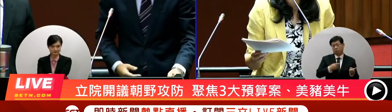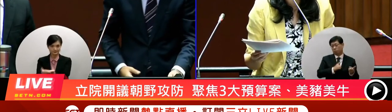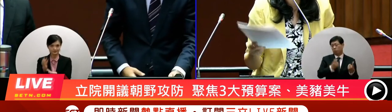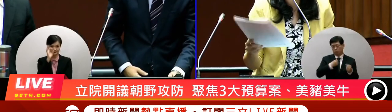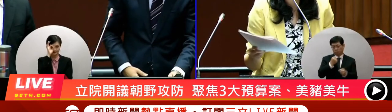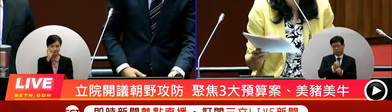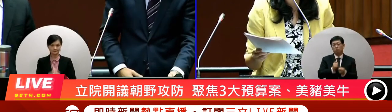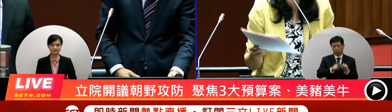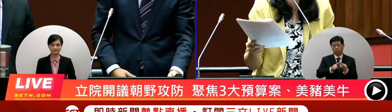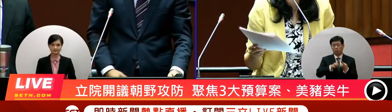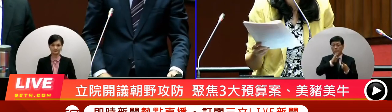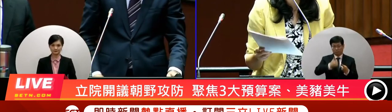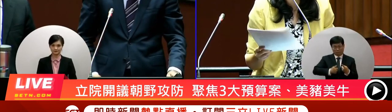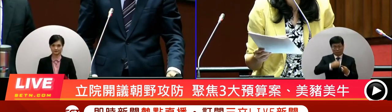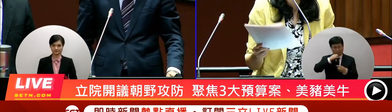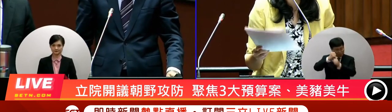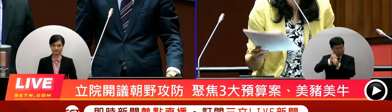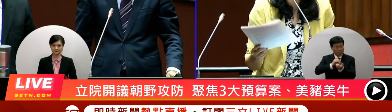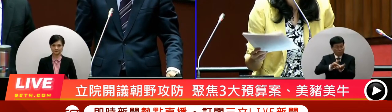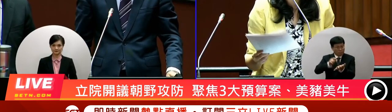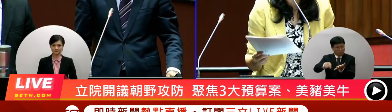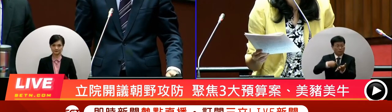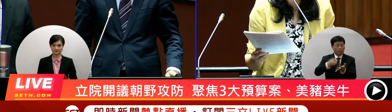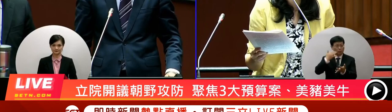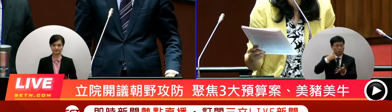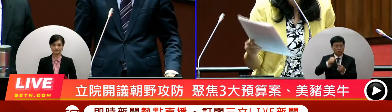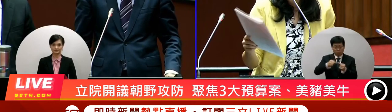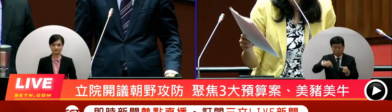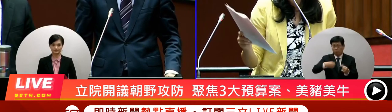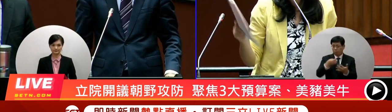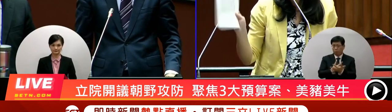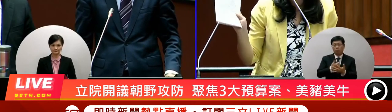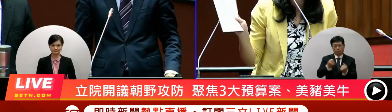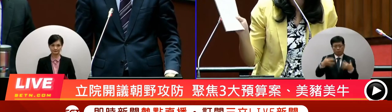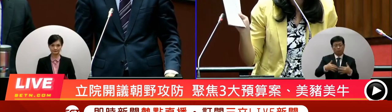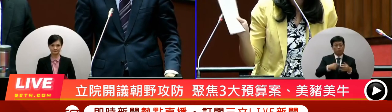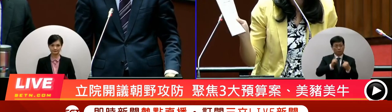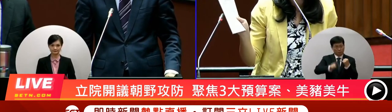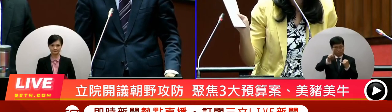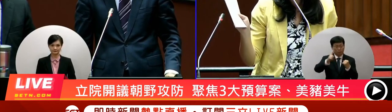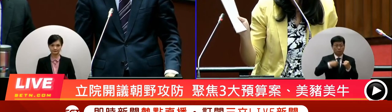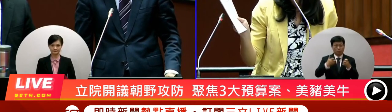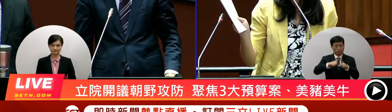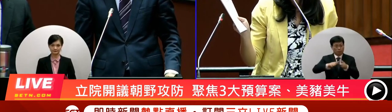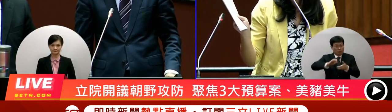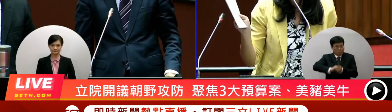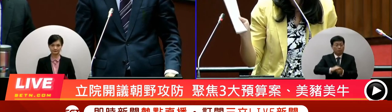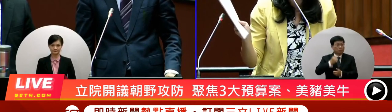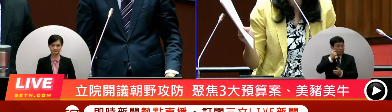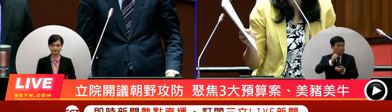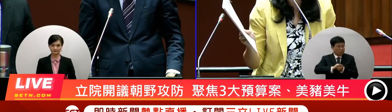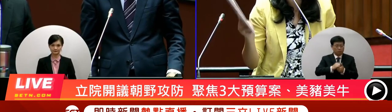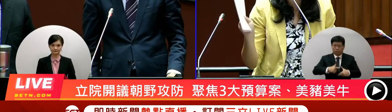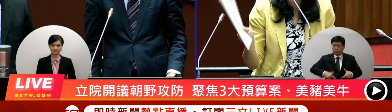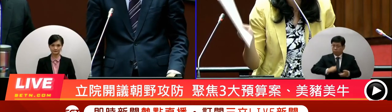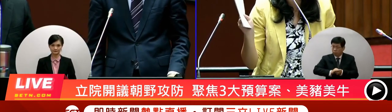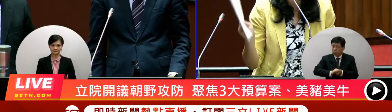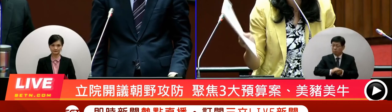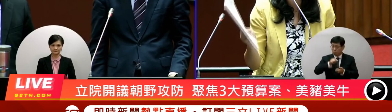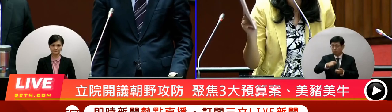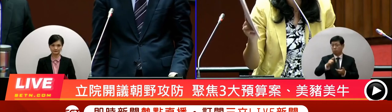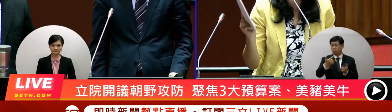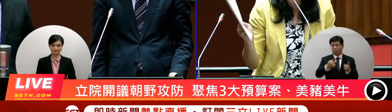做到，因为试剂的部分如果未来产能不足，其实会是一个问题。最后，您提到重大的决定、困难的决定、勇敢的决定，这决定